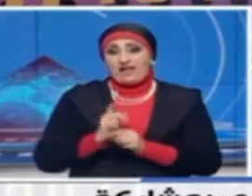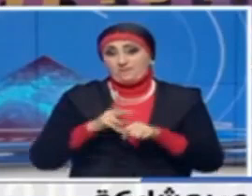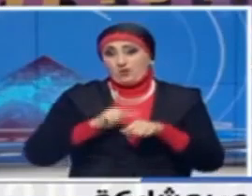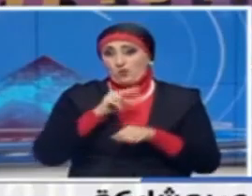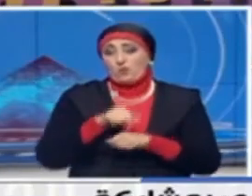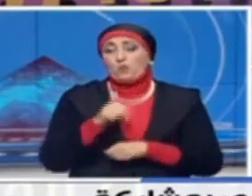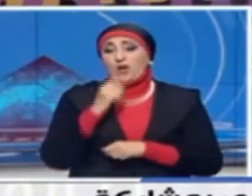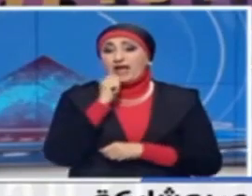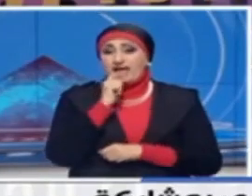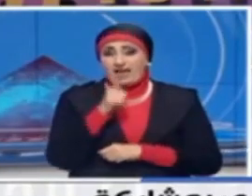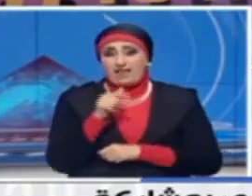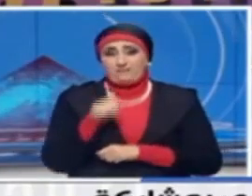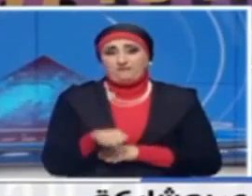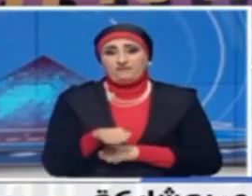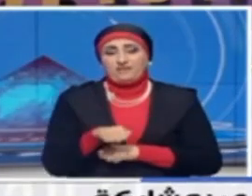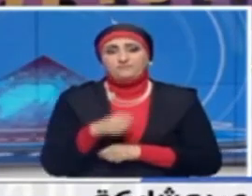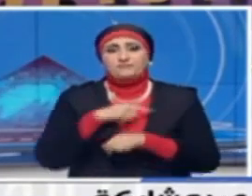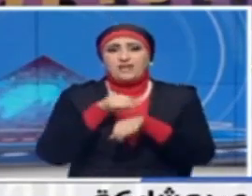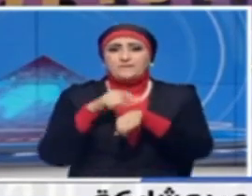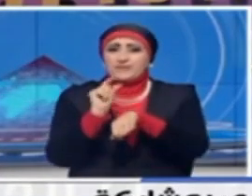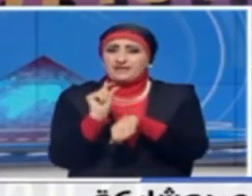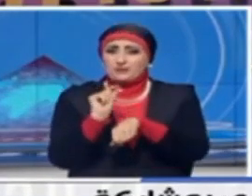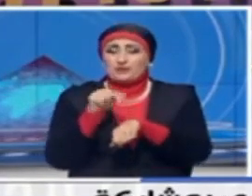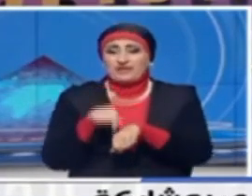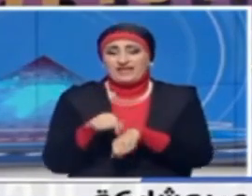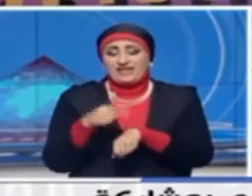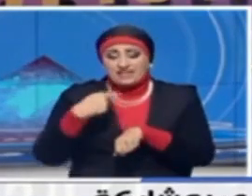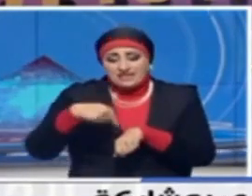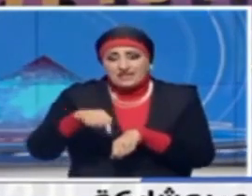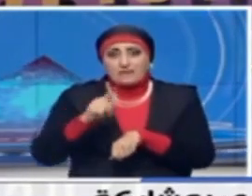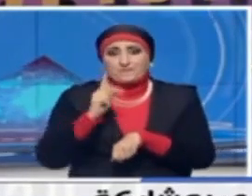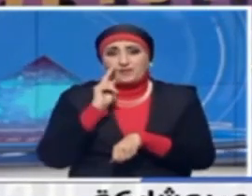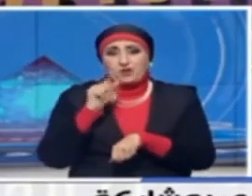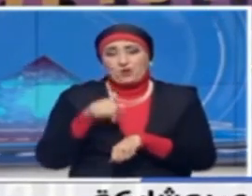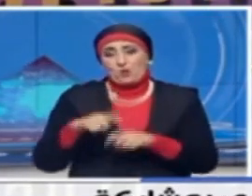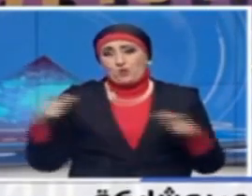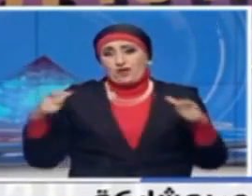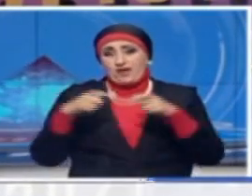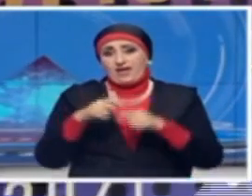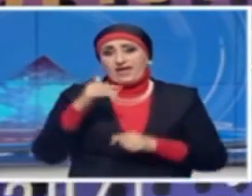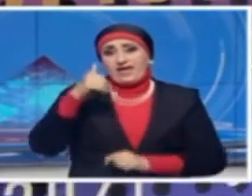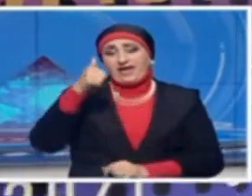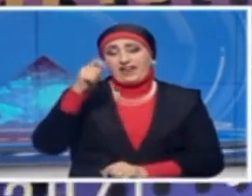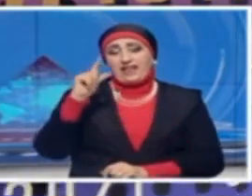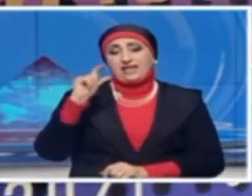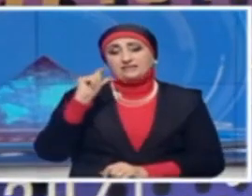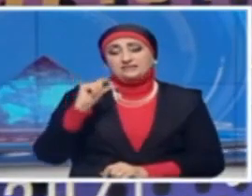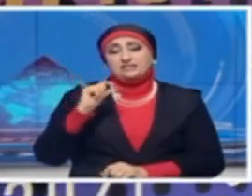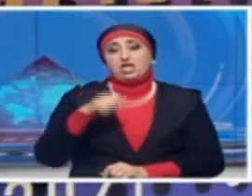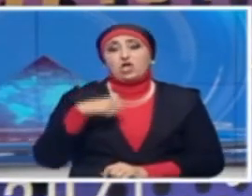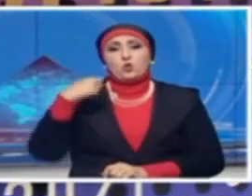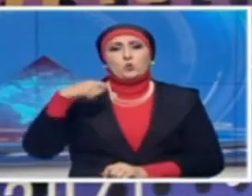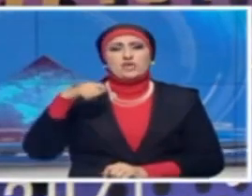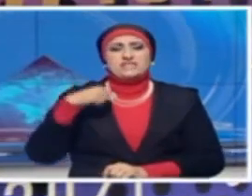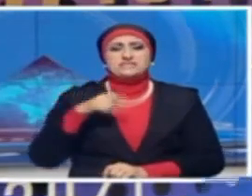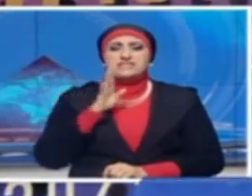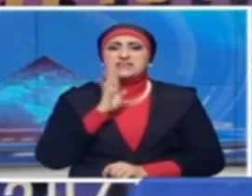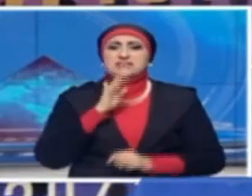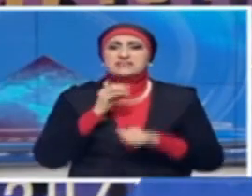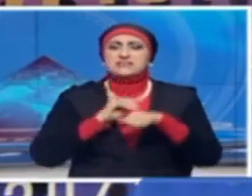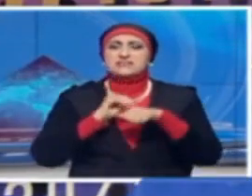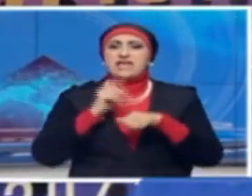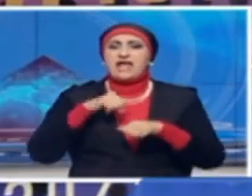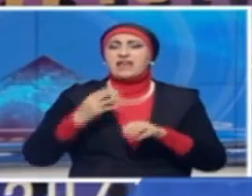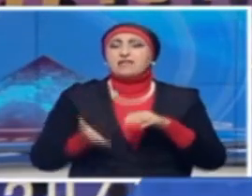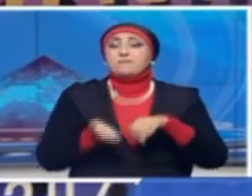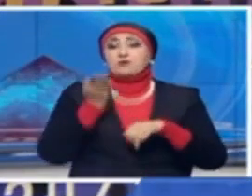أي حال عمرو، بعد قليل وربما في هذه الأثناء يعقد الدكتور خالد عبد الغفار وزير التعليم العالي والبحث العلمي أو يحضر